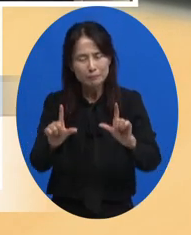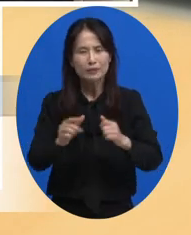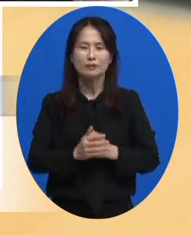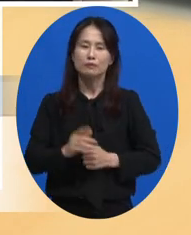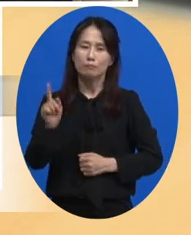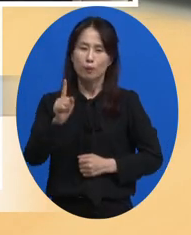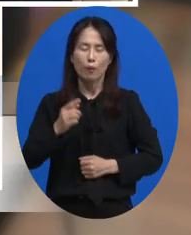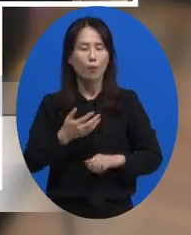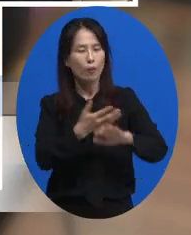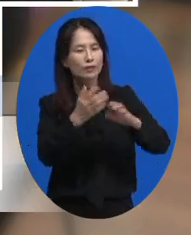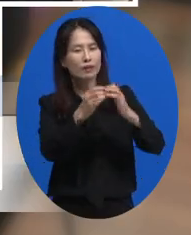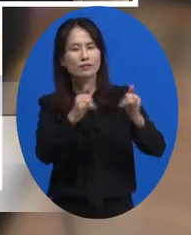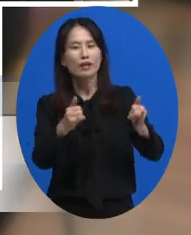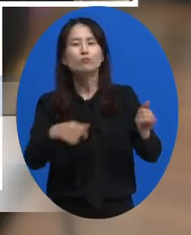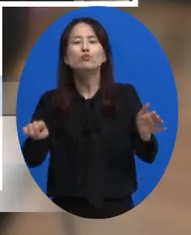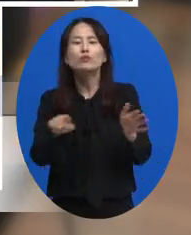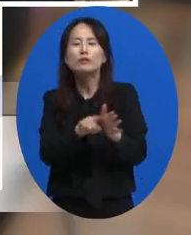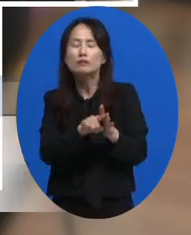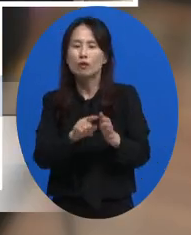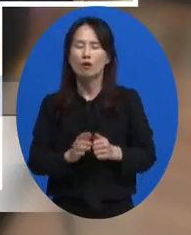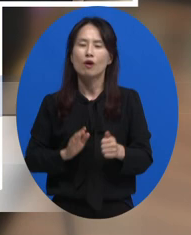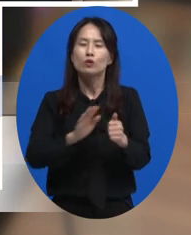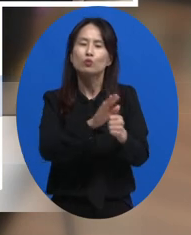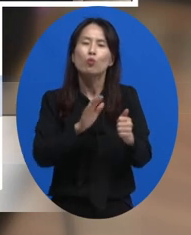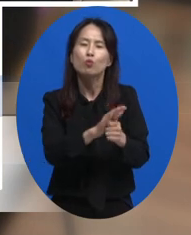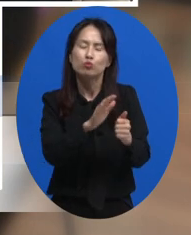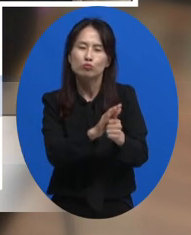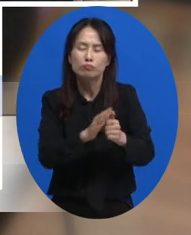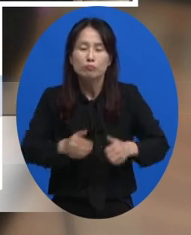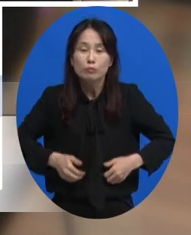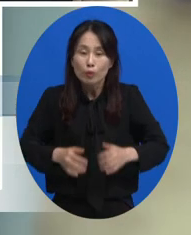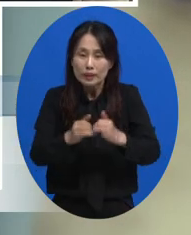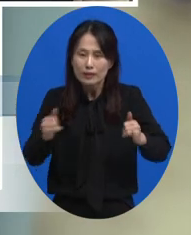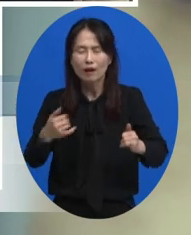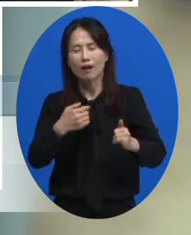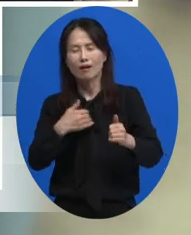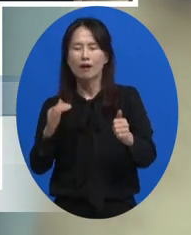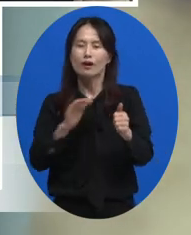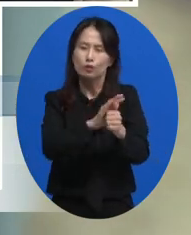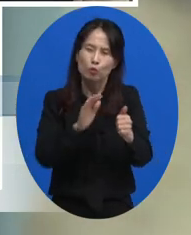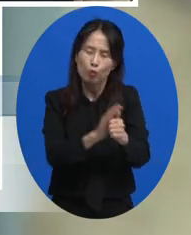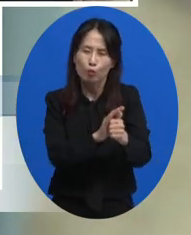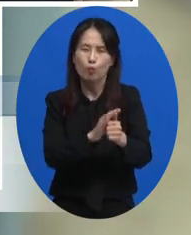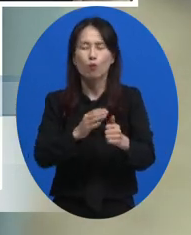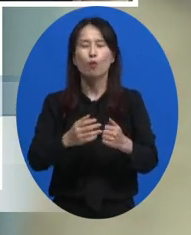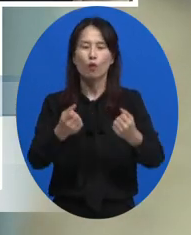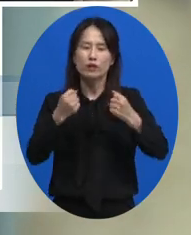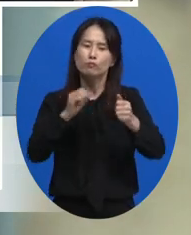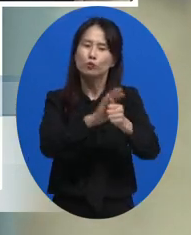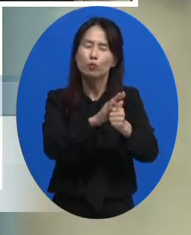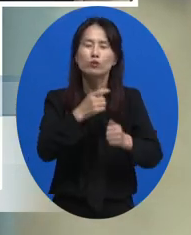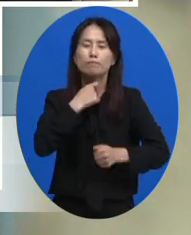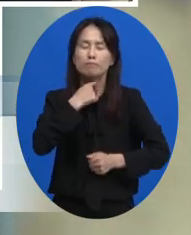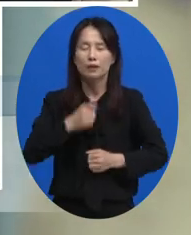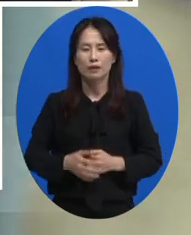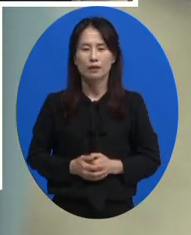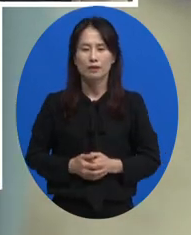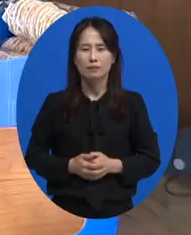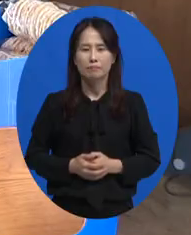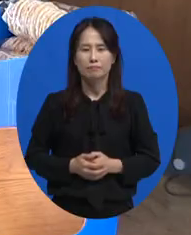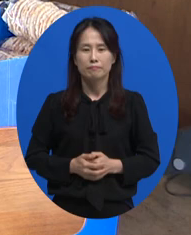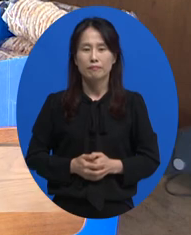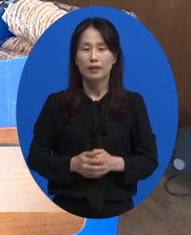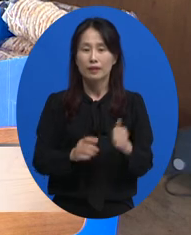그런 그 삶을 갖다가 다른 어느 분과는 도움을 필요하는 사람한테 힘이 되었으면 좋겠다. 그런